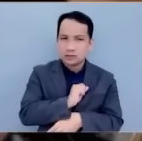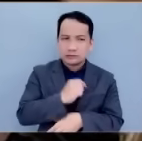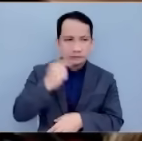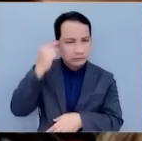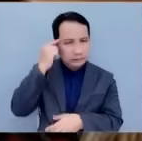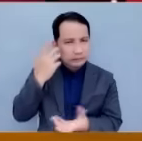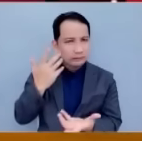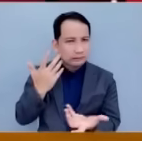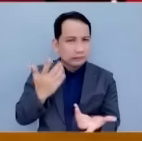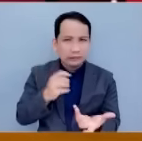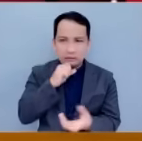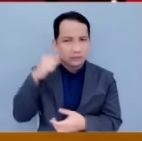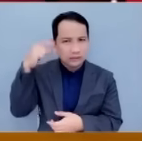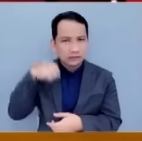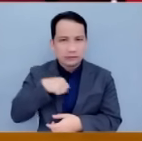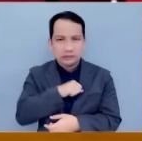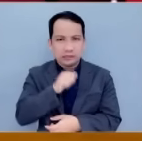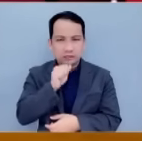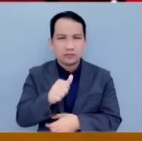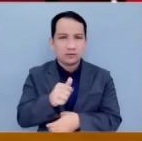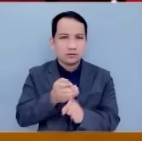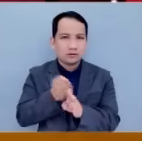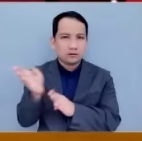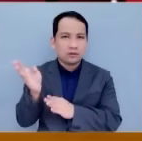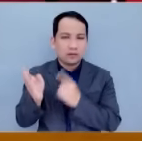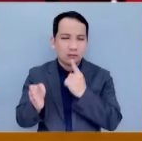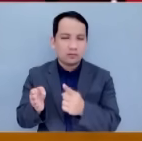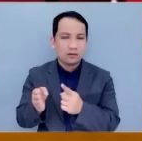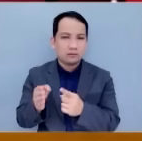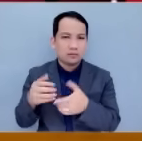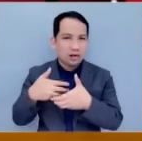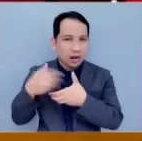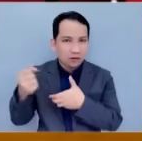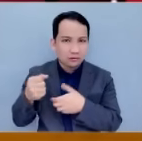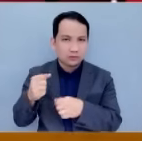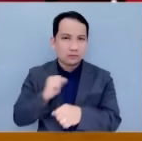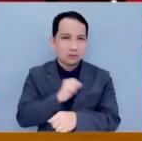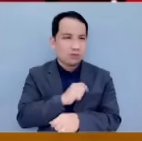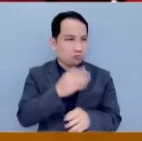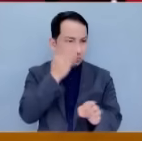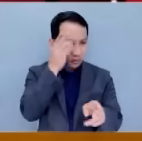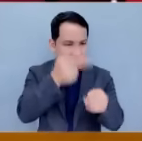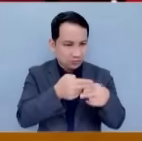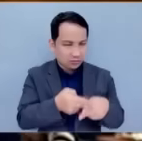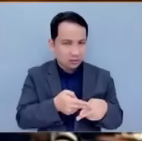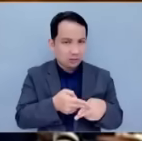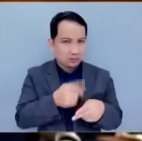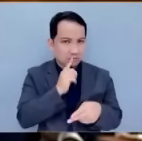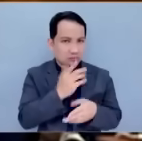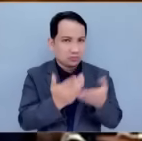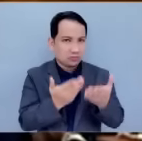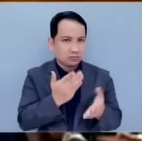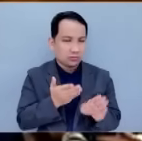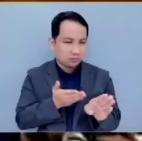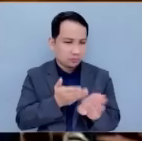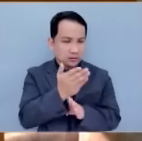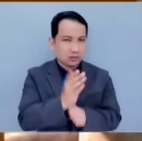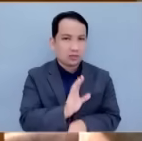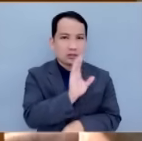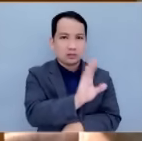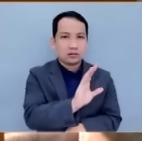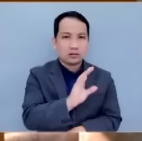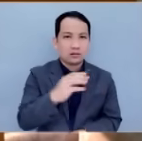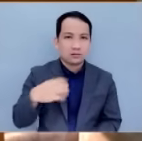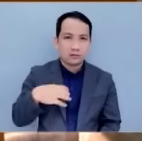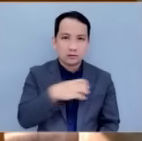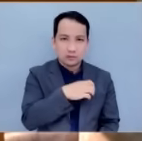nilulutong kudeta. Walang direktang binanggit na pangalan si Senator Aimee, pero ang pasaring niya, tila puntiri na naman si House Speaker